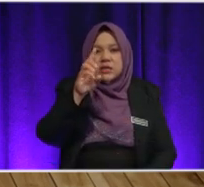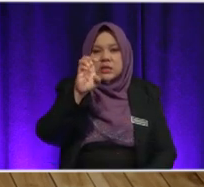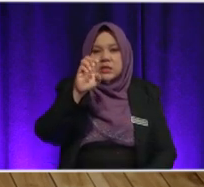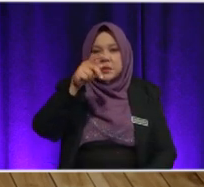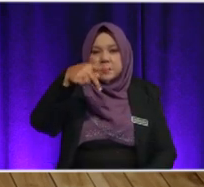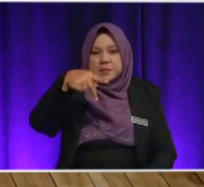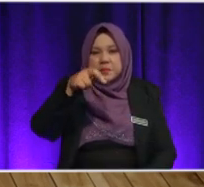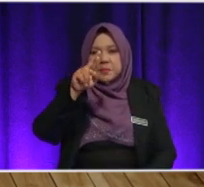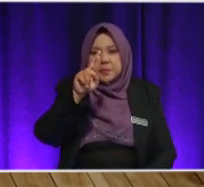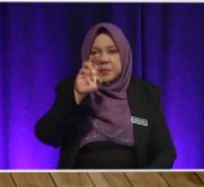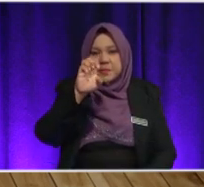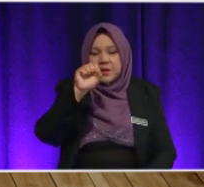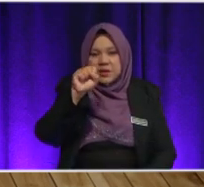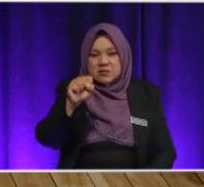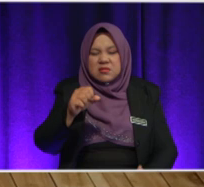ini